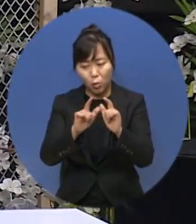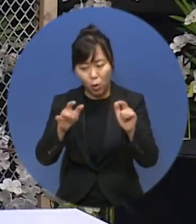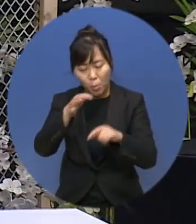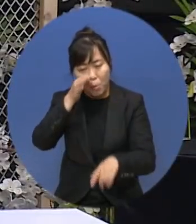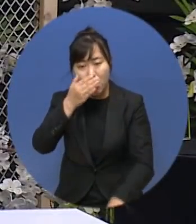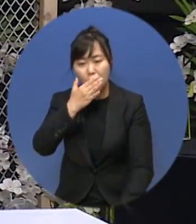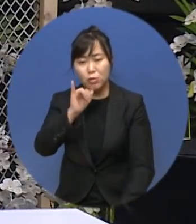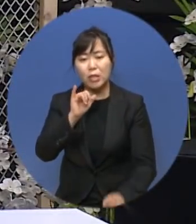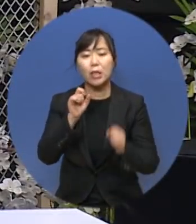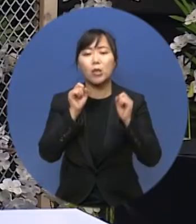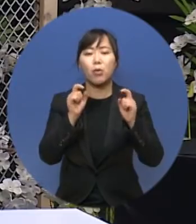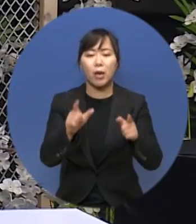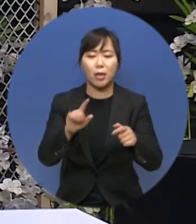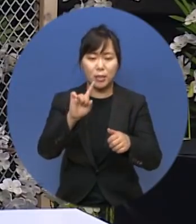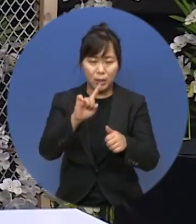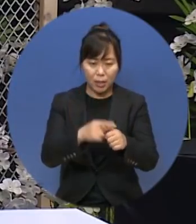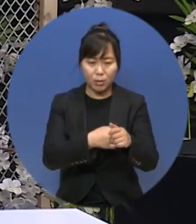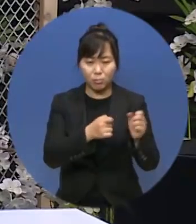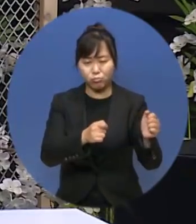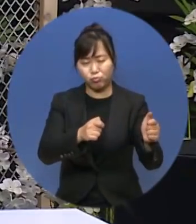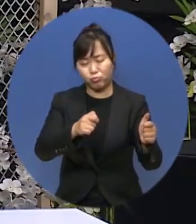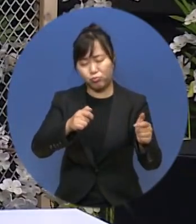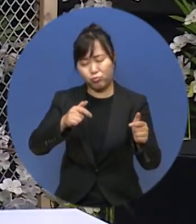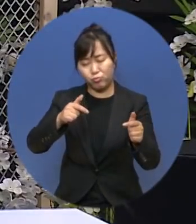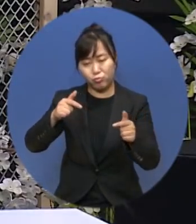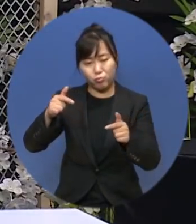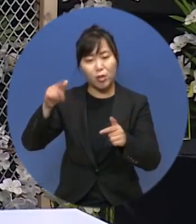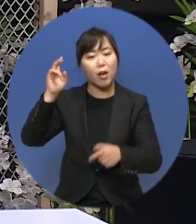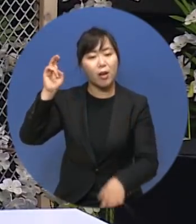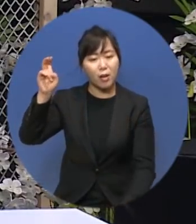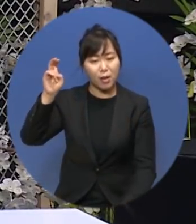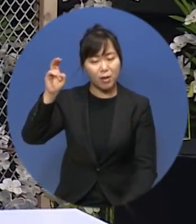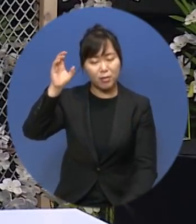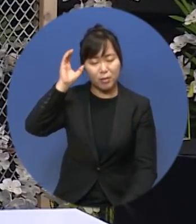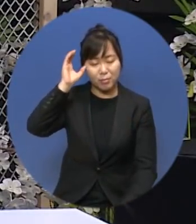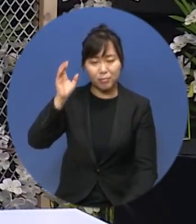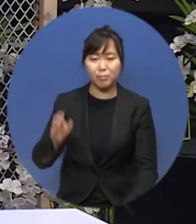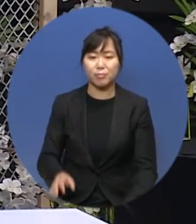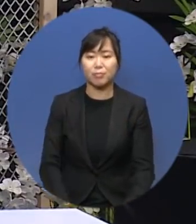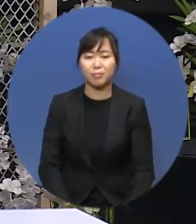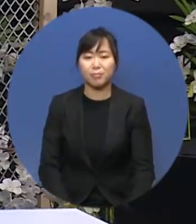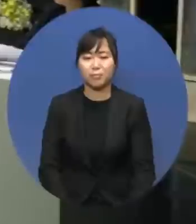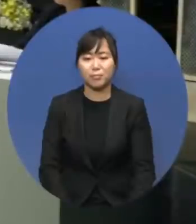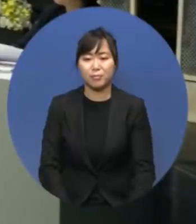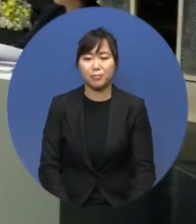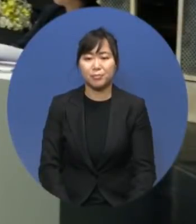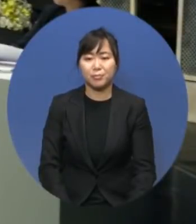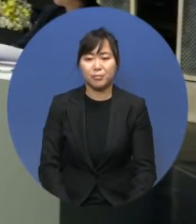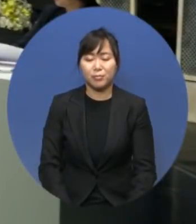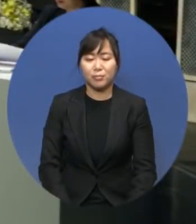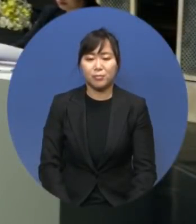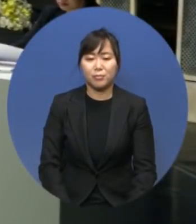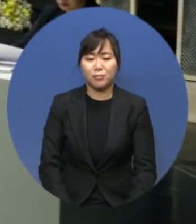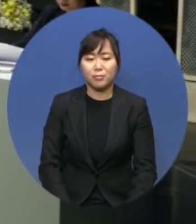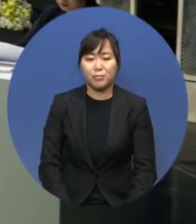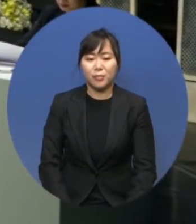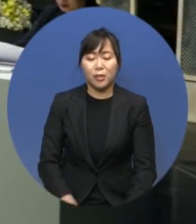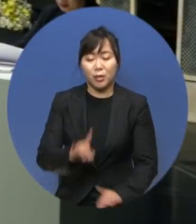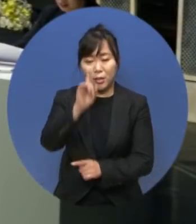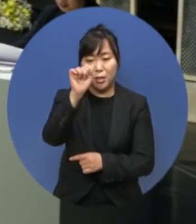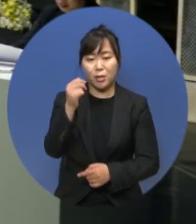있는 기회가 자연스럽게 늘어날 수 있겠다 이렇게 기대를 해봅니다. 네, 이호성